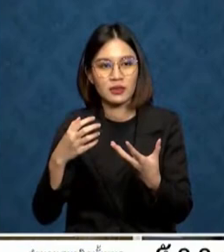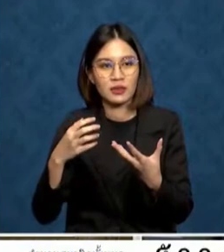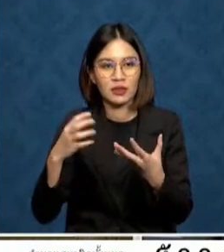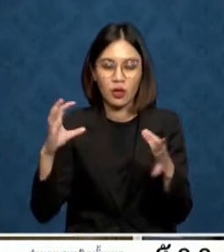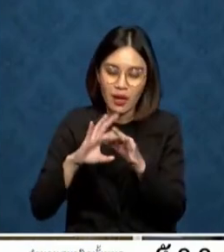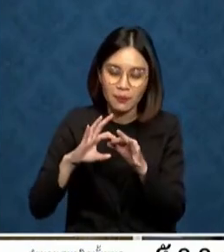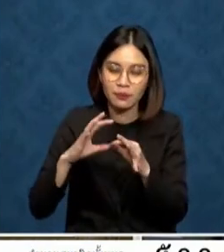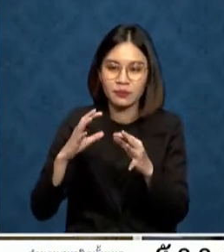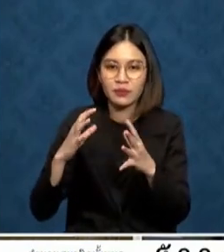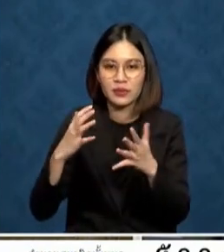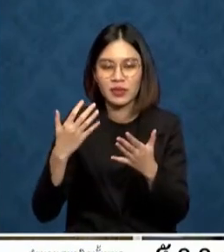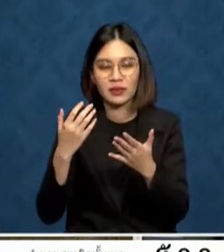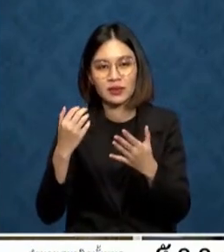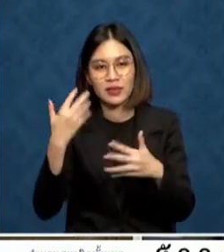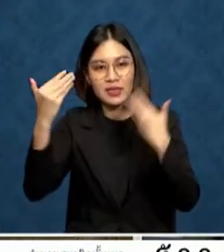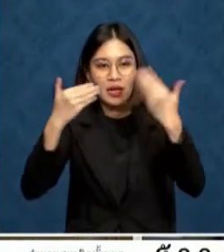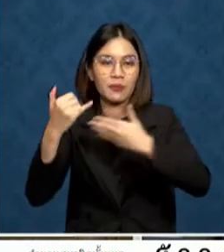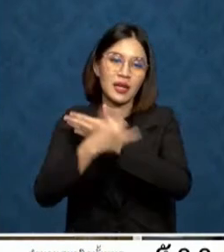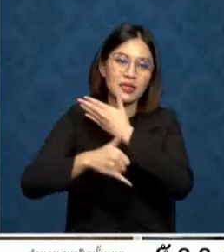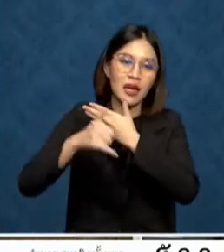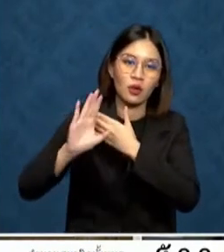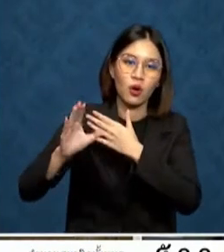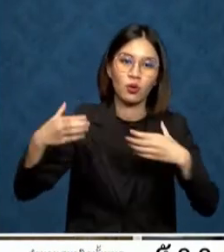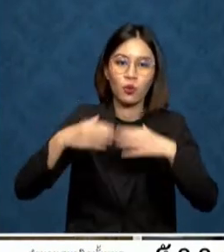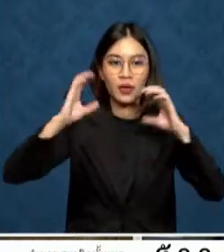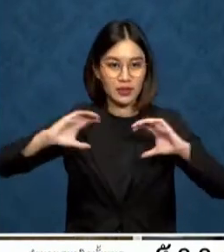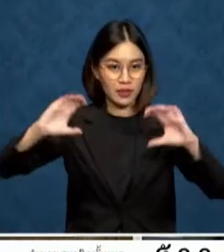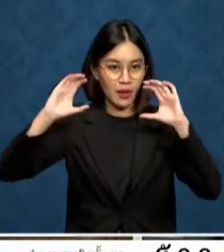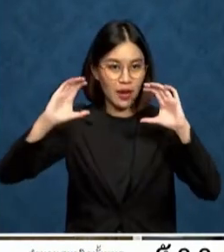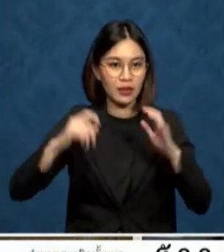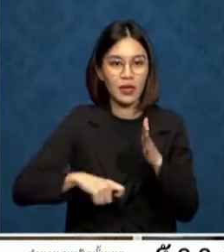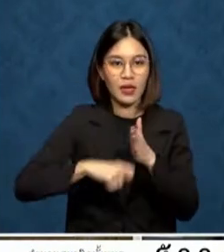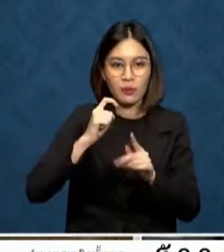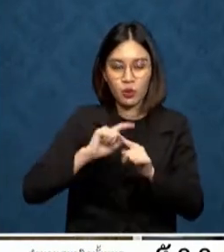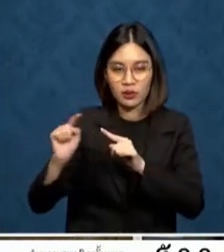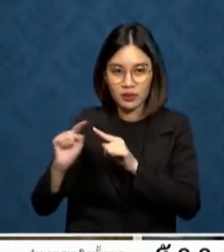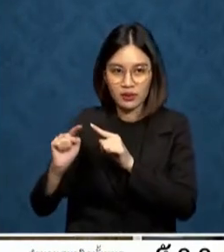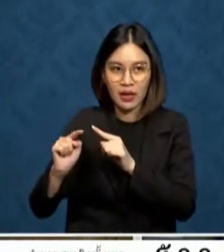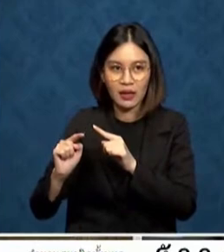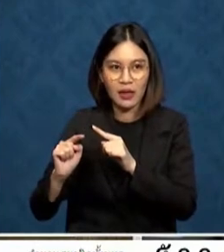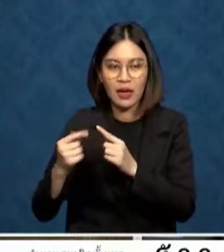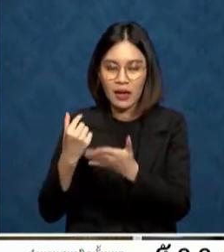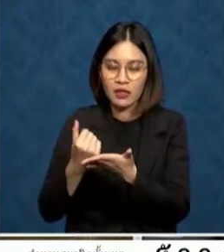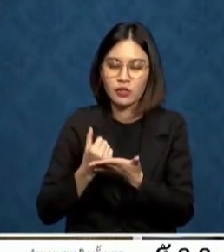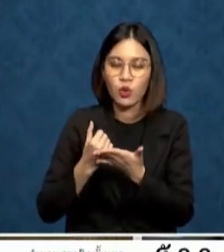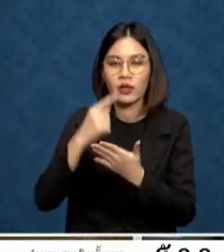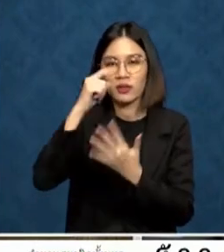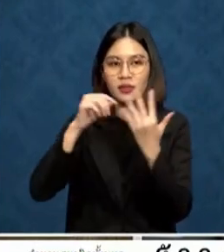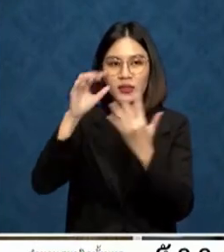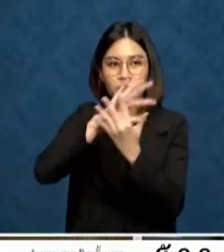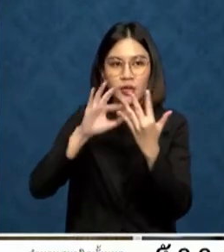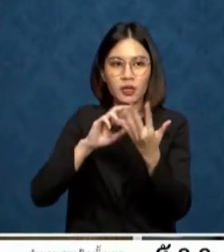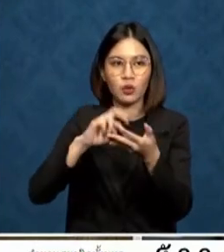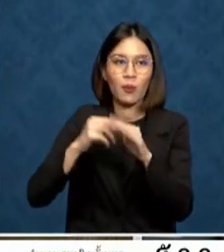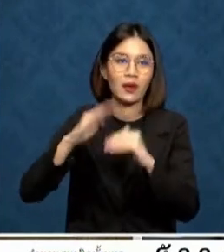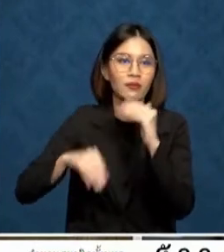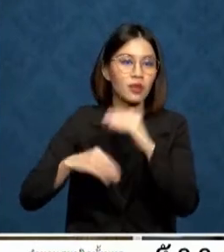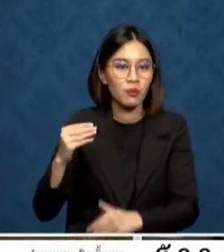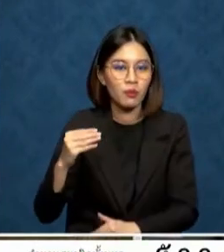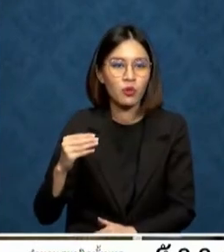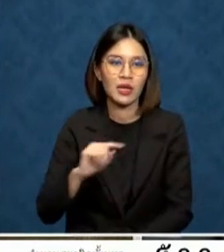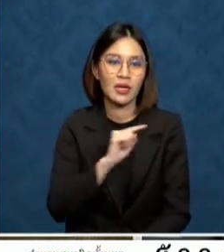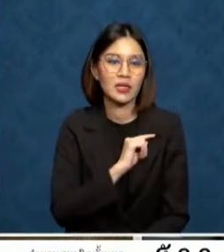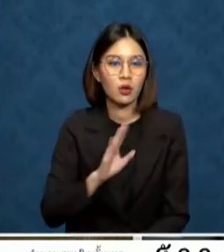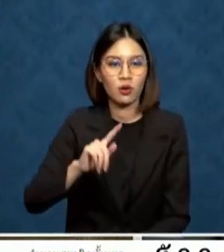รัฐบาลที่น่าเห็นใจคือปัจจัยอื่นๆนะครับที่จะทำให้ประเทศไทยเราได้งานเหล่านี้มาเนี่ยมันไม่ได้อยู่ในมือของ TS